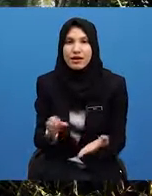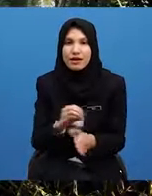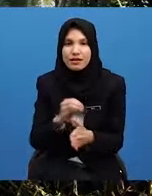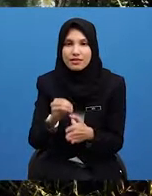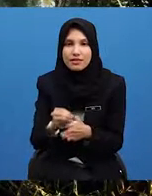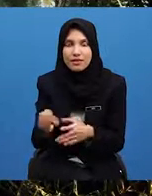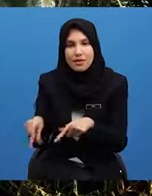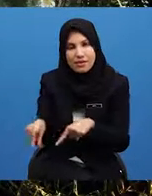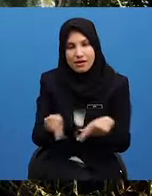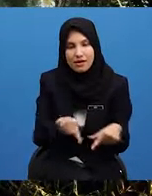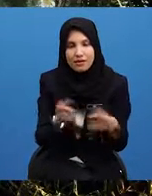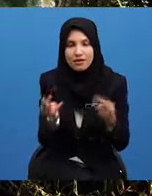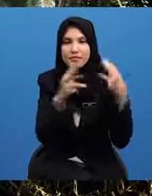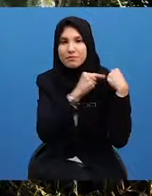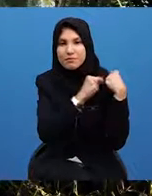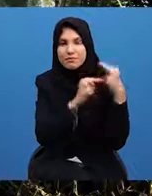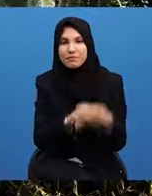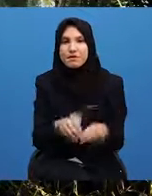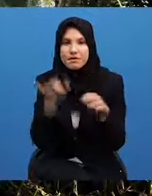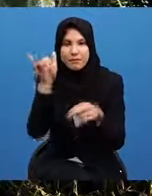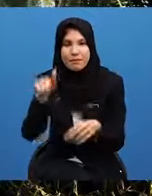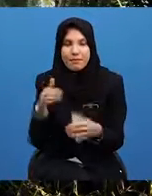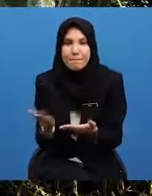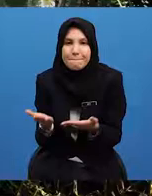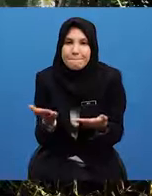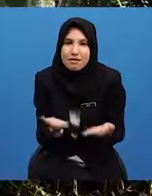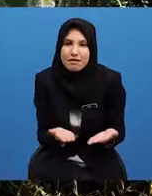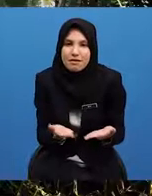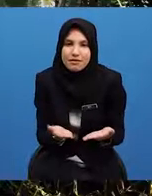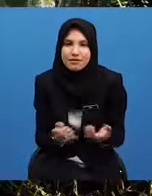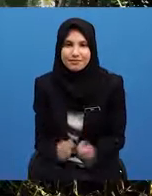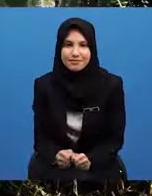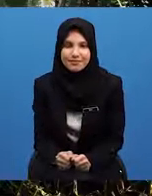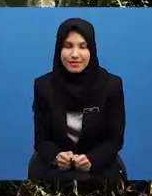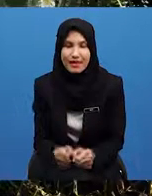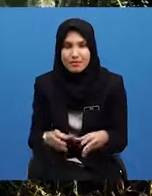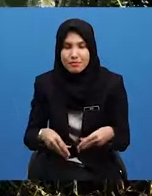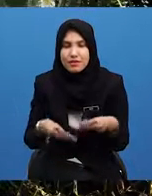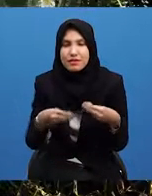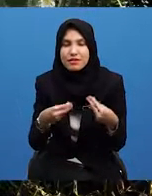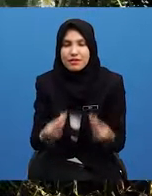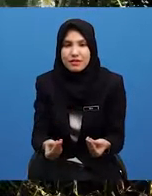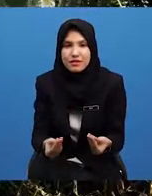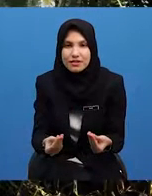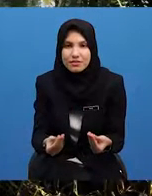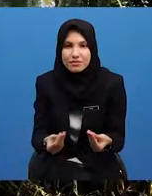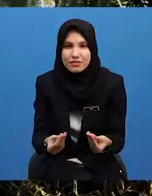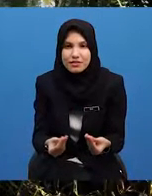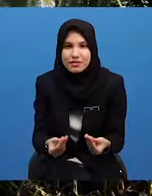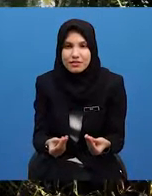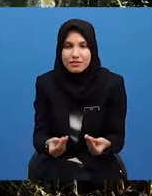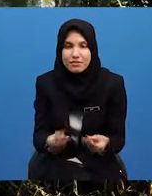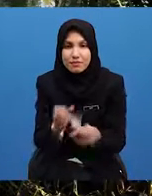beban yang berat? Dengan kata lain, bagaimanakah komponen-komponen